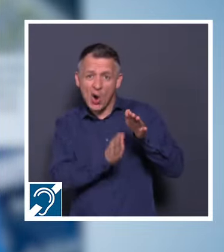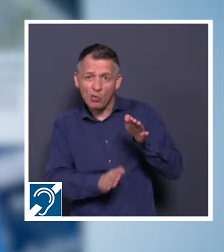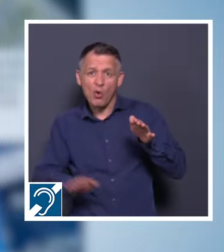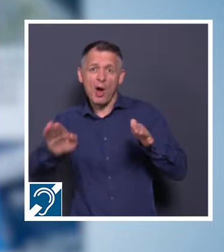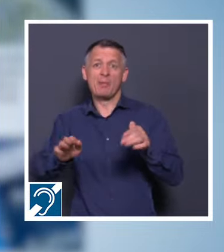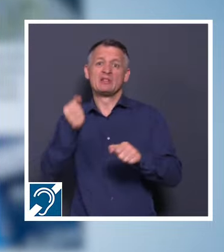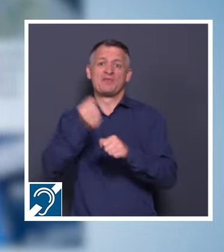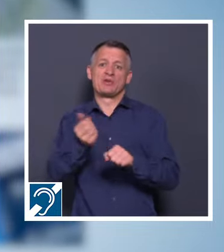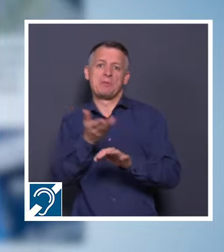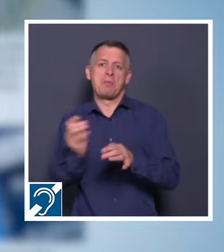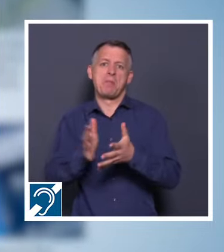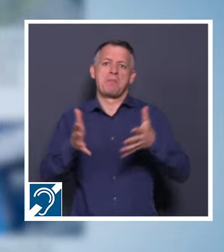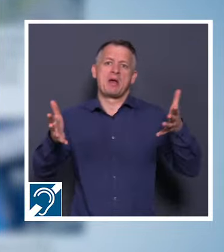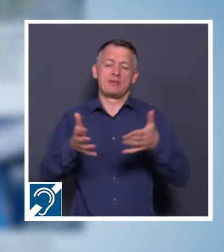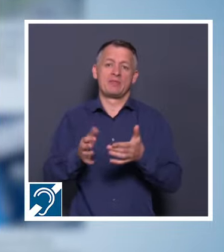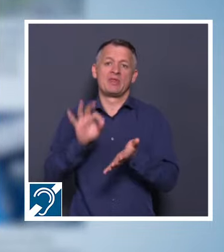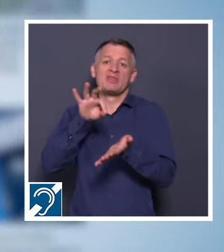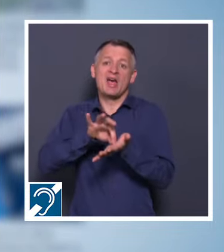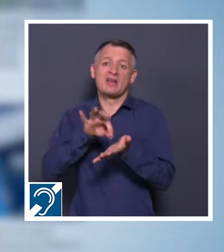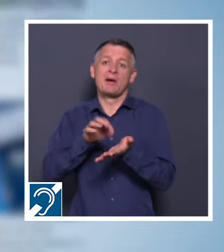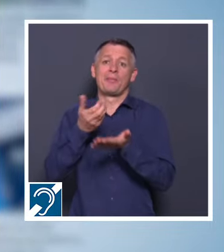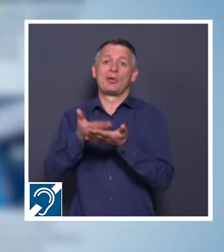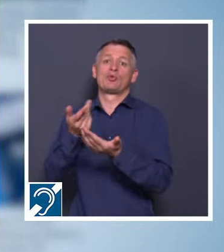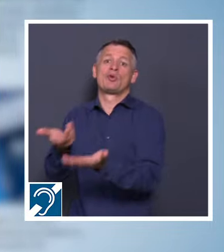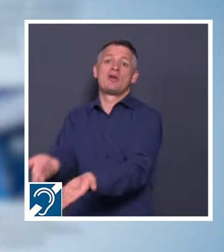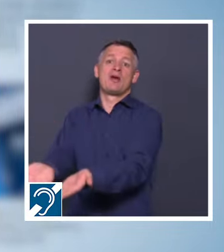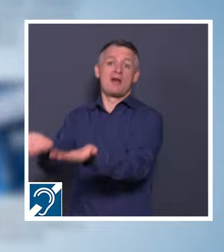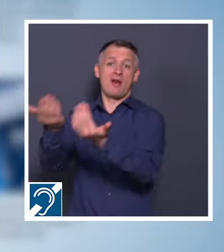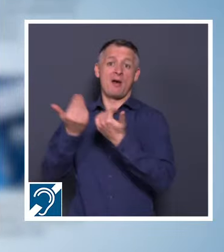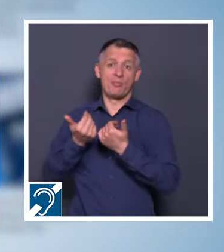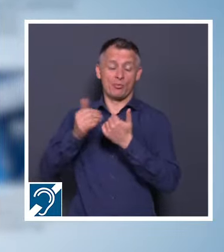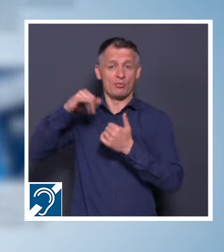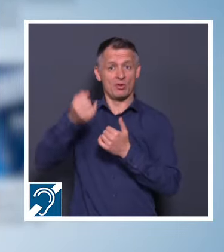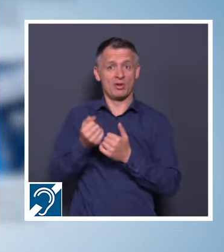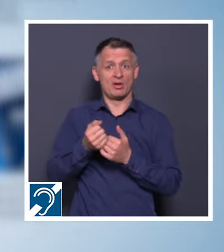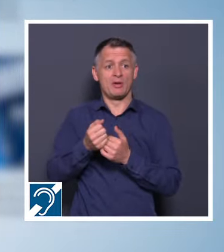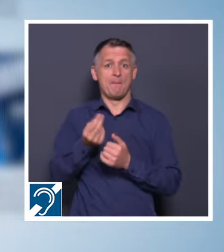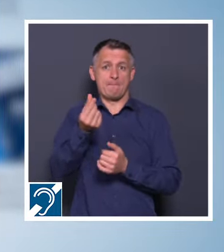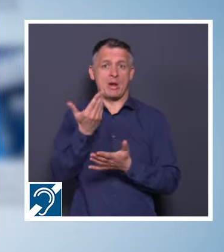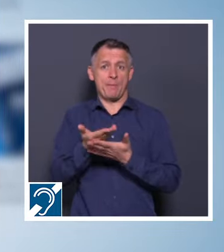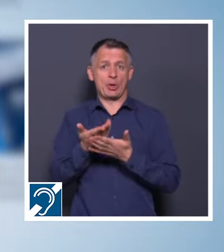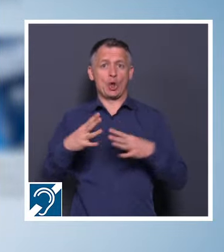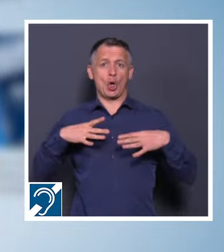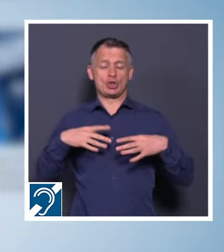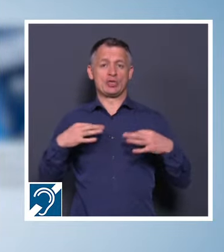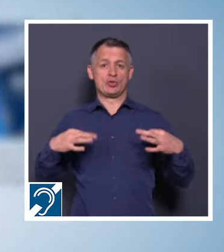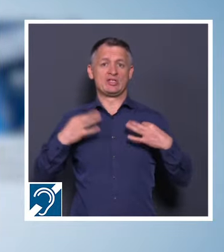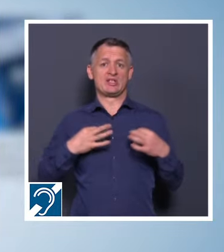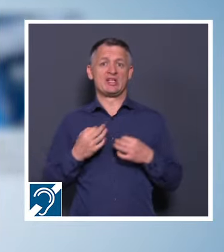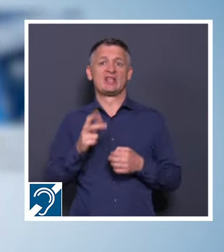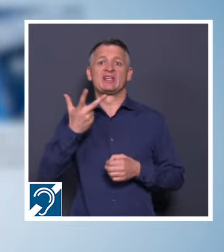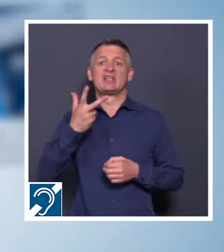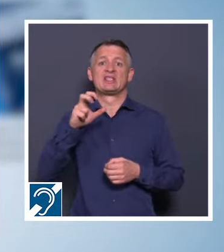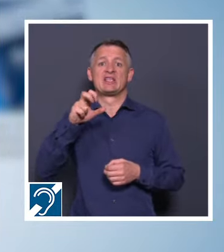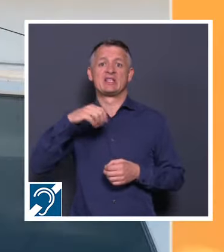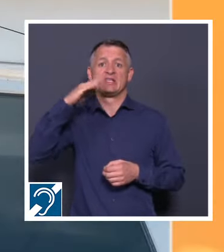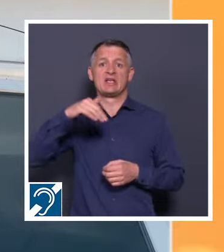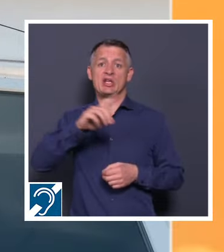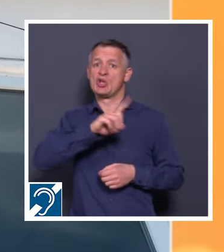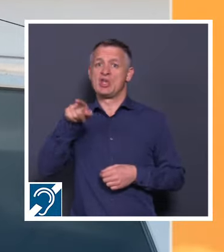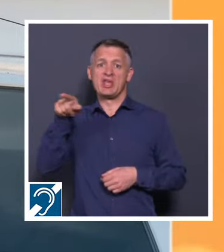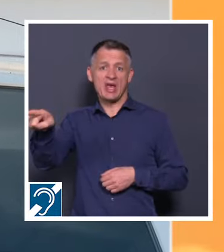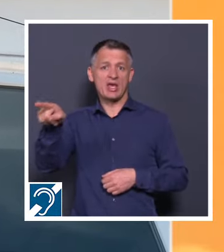pentru restituirea, pentru rambursarea indemnizațiilor de concedii medicale este de 30 de zile, dar nu a fost